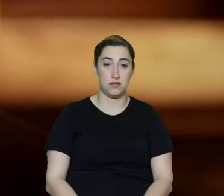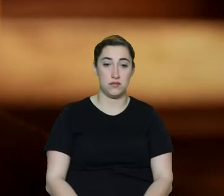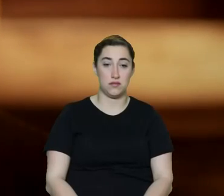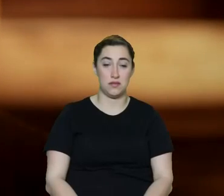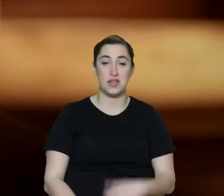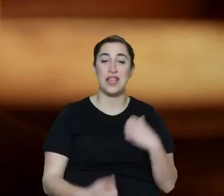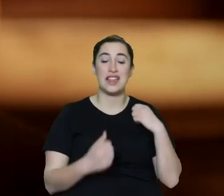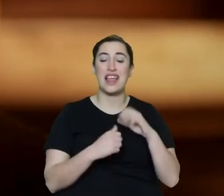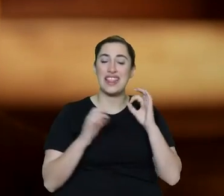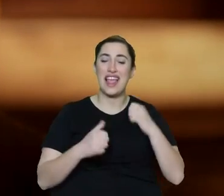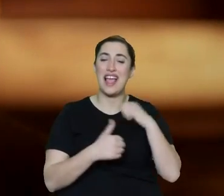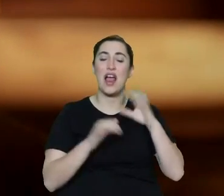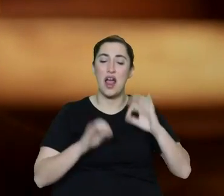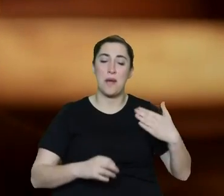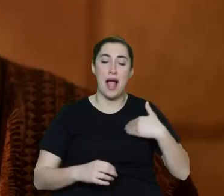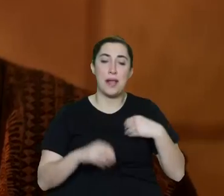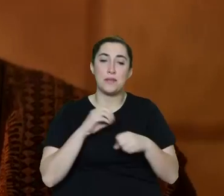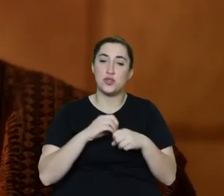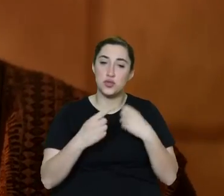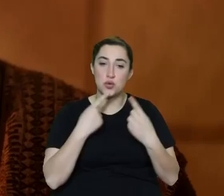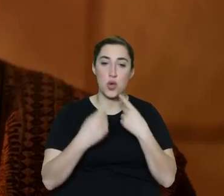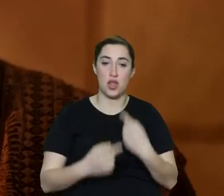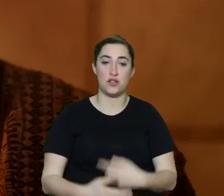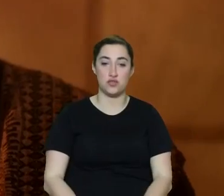İkrar daima kalbidir, kalbedir.